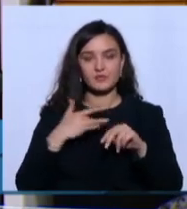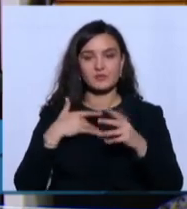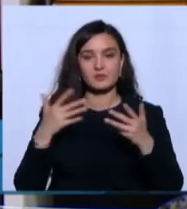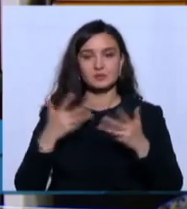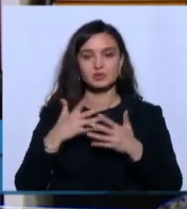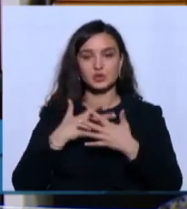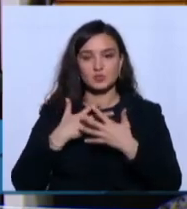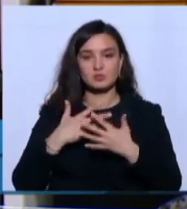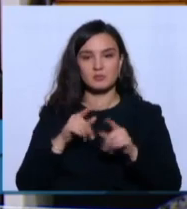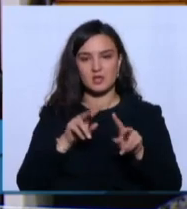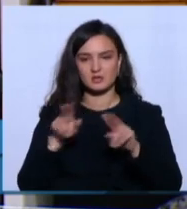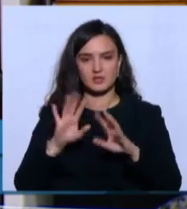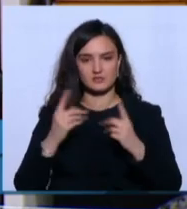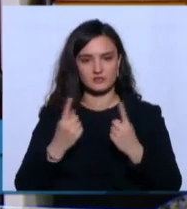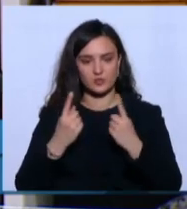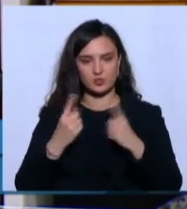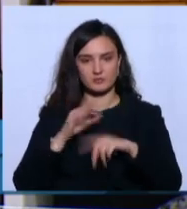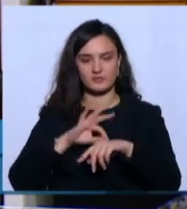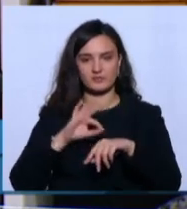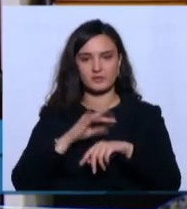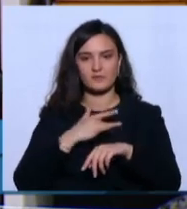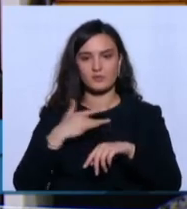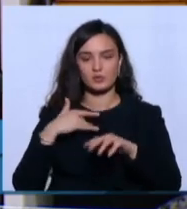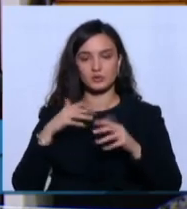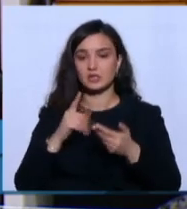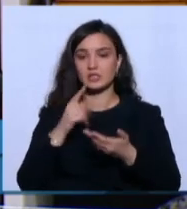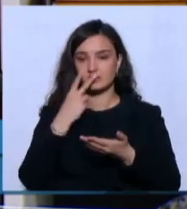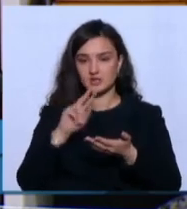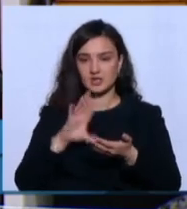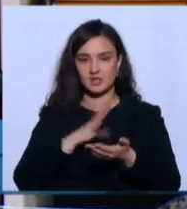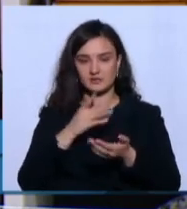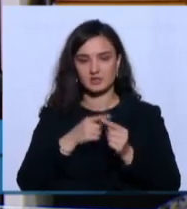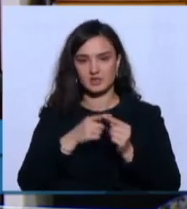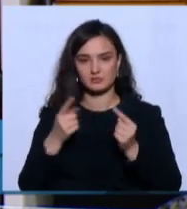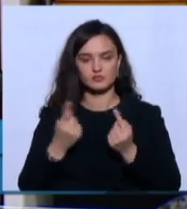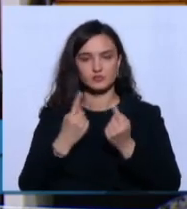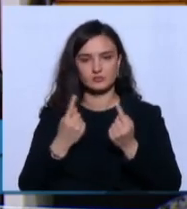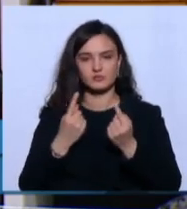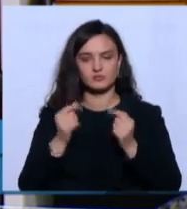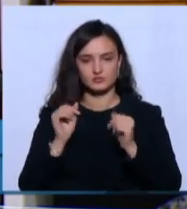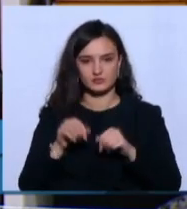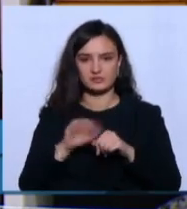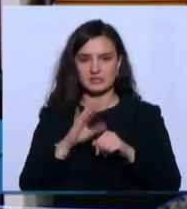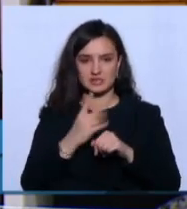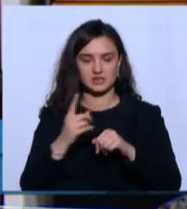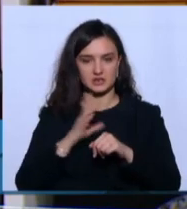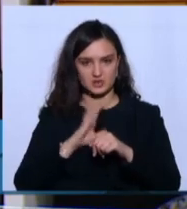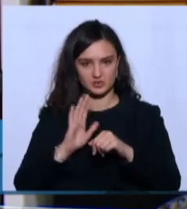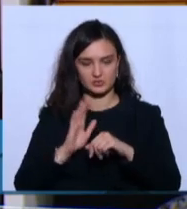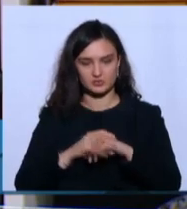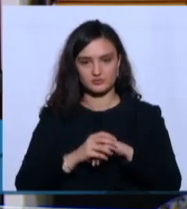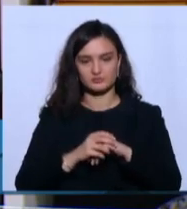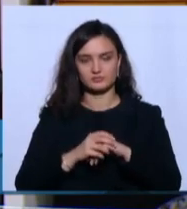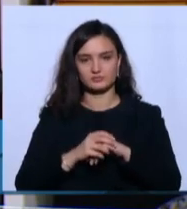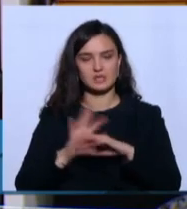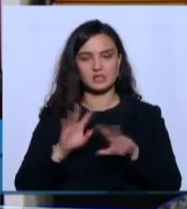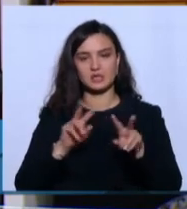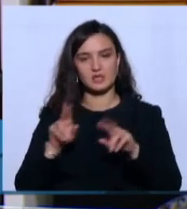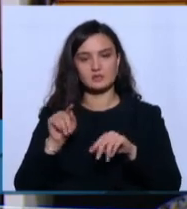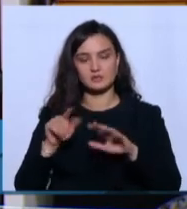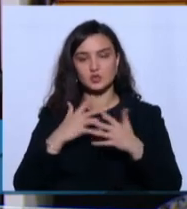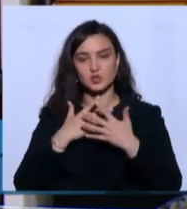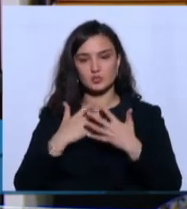შეშუპება არ გავს ჩვეულებრივი პნევმონიების, რაც ჩვენ გვინახავს აქამდე, თორე ჩვეულებრივი ახლა შეიძლება არც ერთი არ იყოს, არ გავს